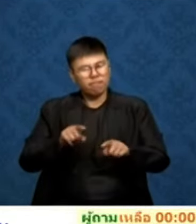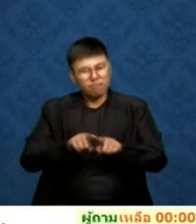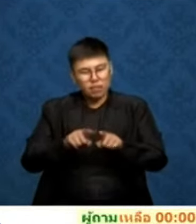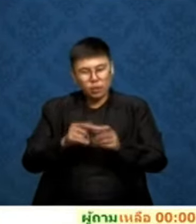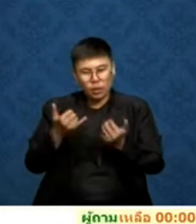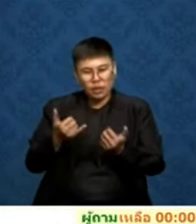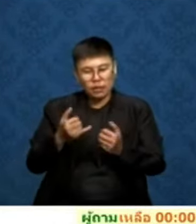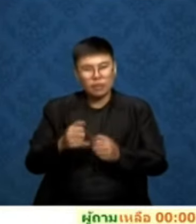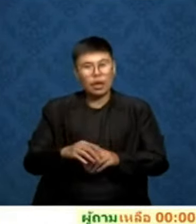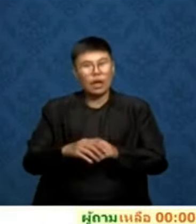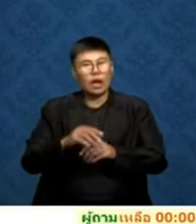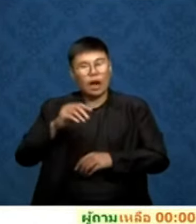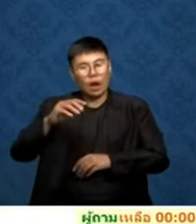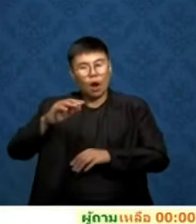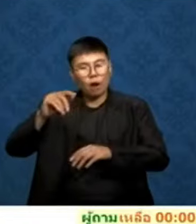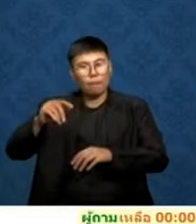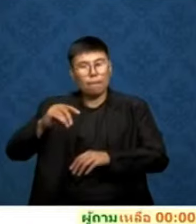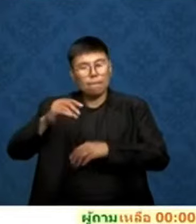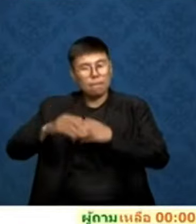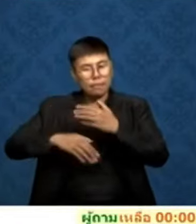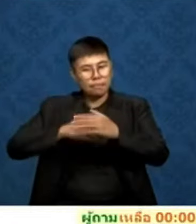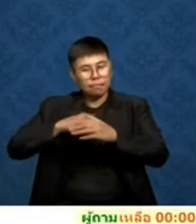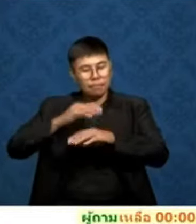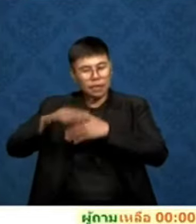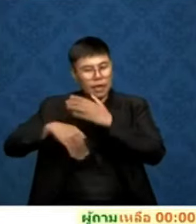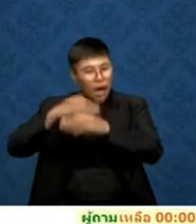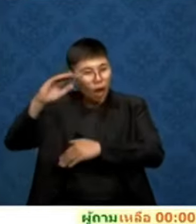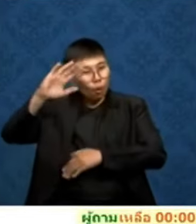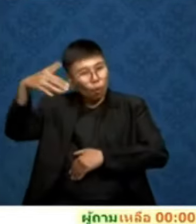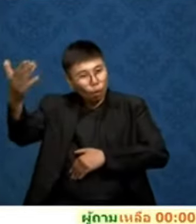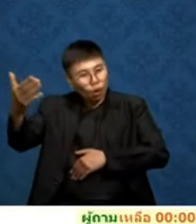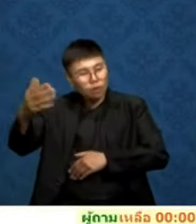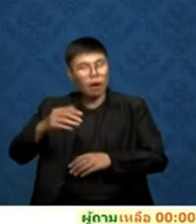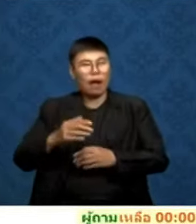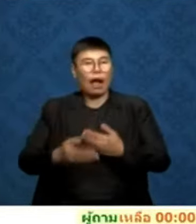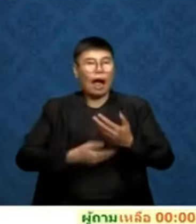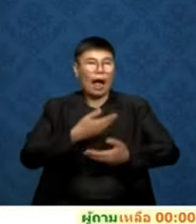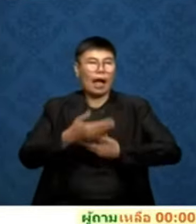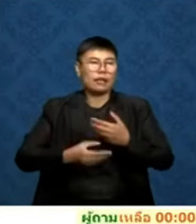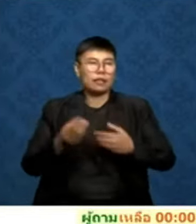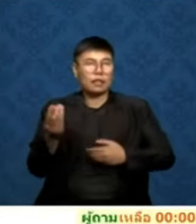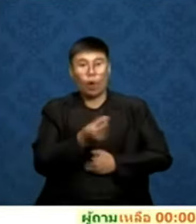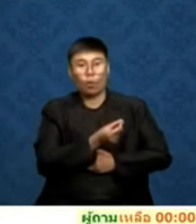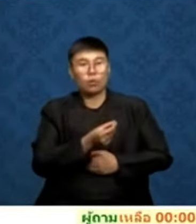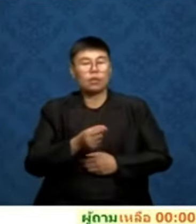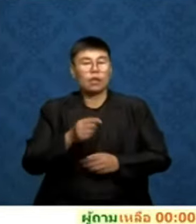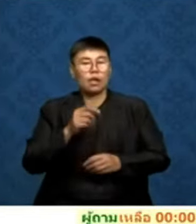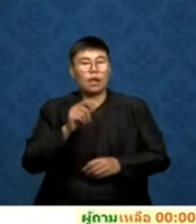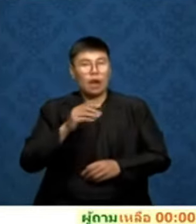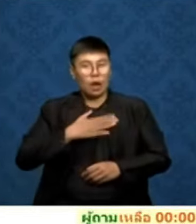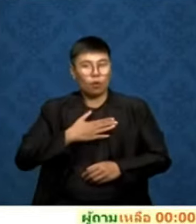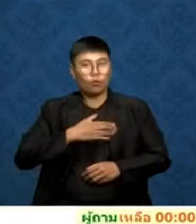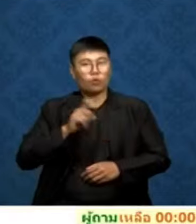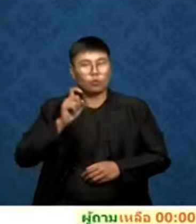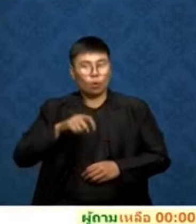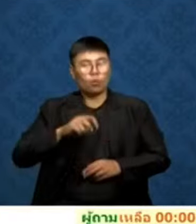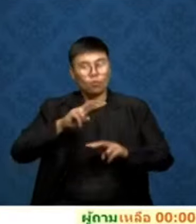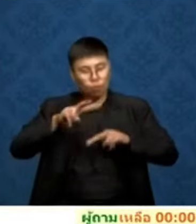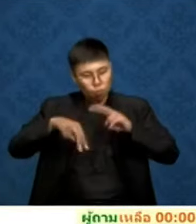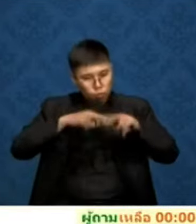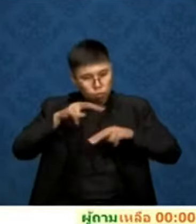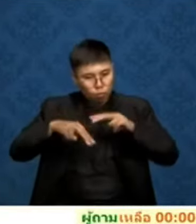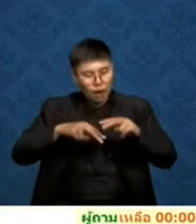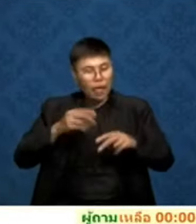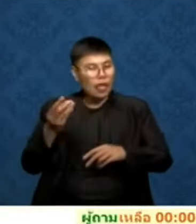องเร่งแล้วครับเพราะว่าการค้าขายมันก็จะรวดเร็วนะครับอย่างน้อยเราก็จะสามารถจะต้องทำและกับและควบคุมให้ได้มากที่สุด